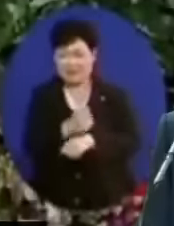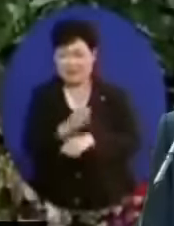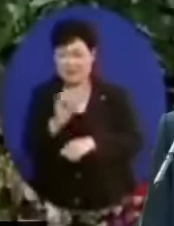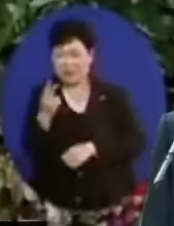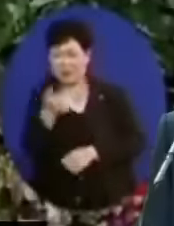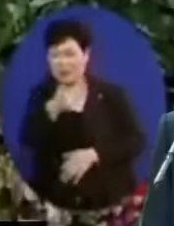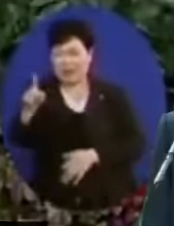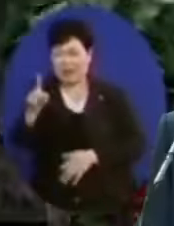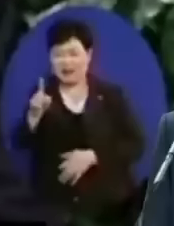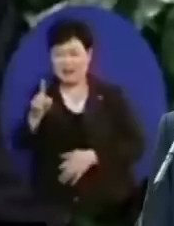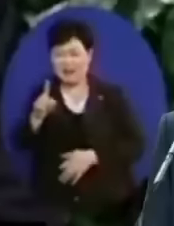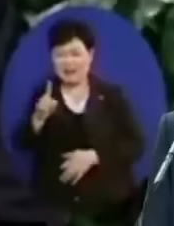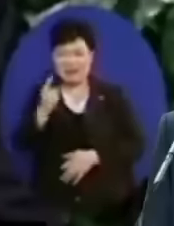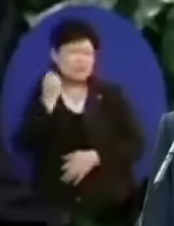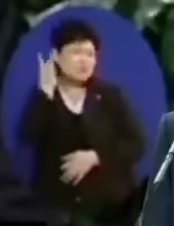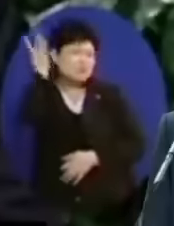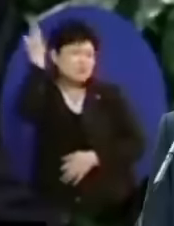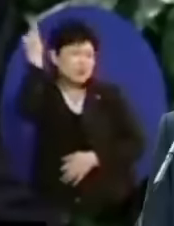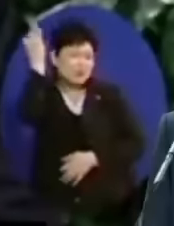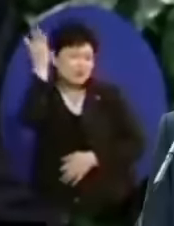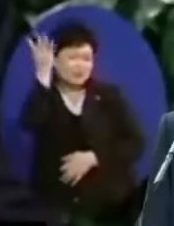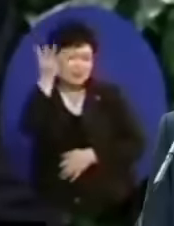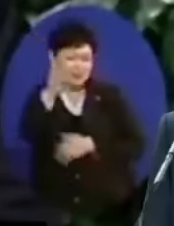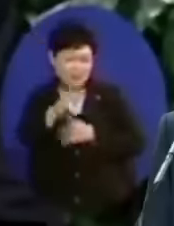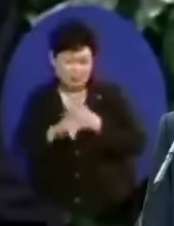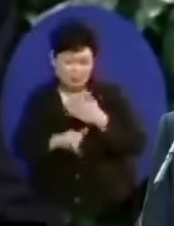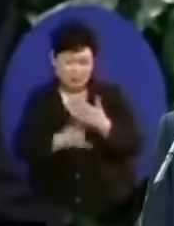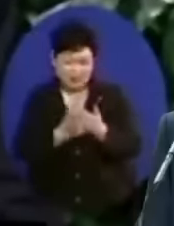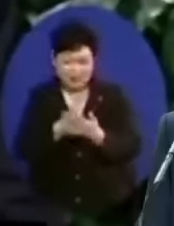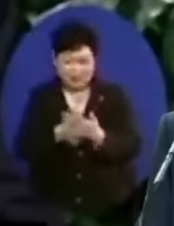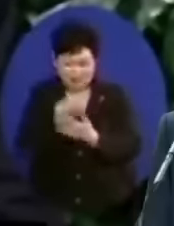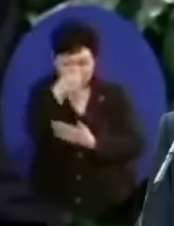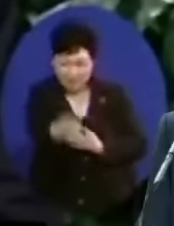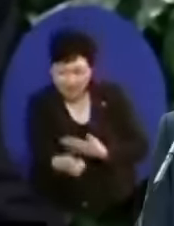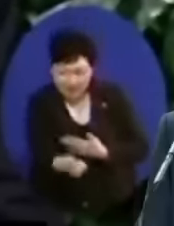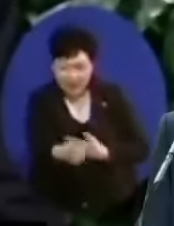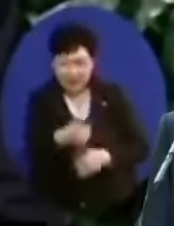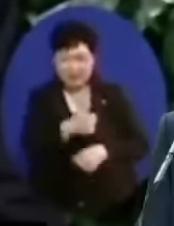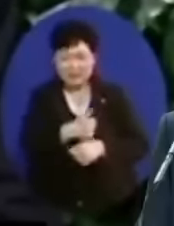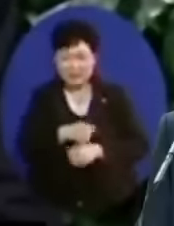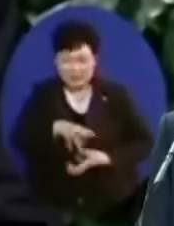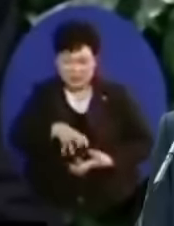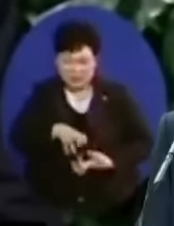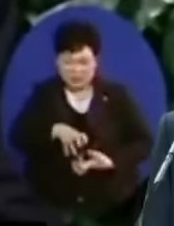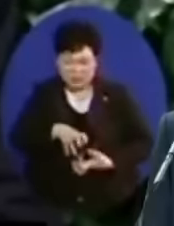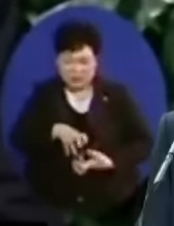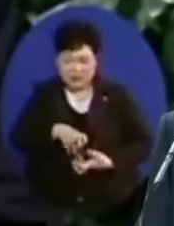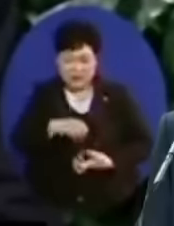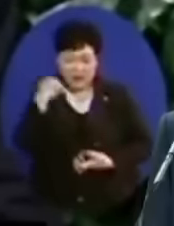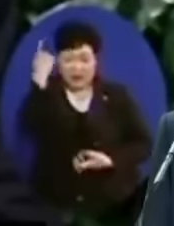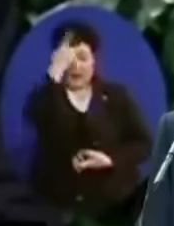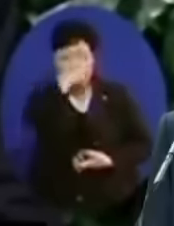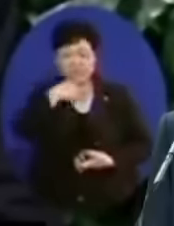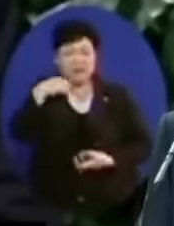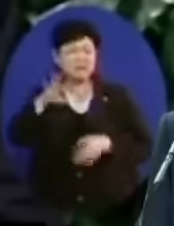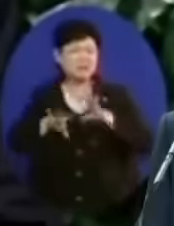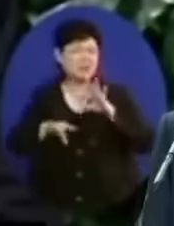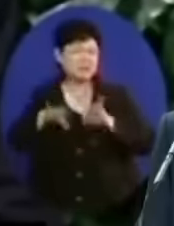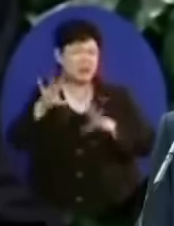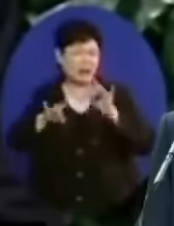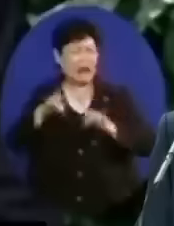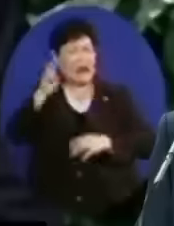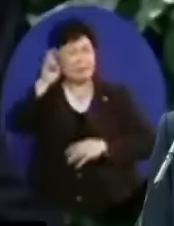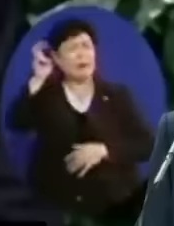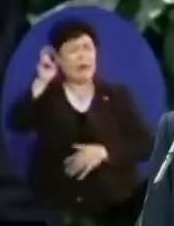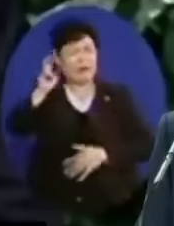요나가 물고기 뱃속에서 튀어나왔습니다. 아무래도 소아액이 얼굴과 몸을 노랗게 만들었을